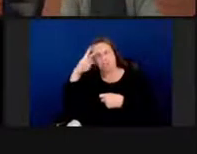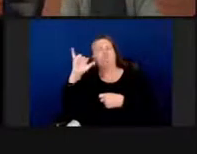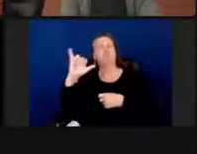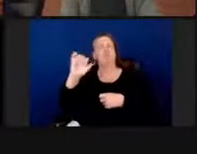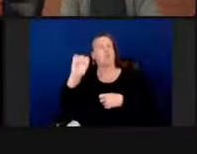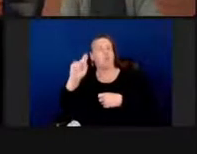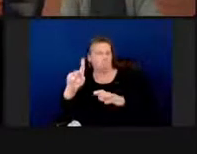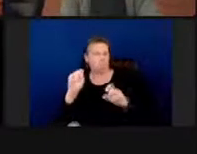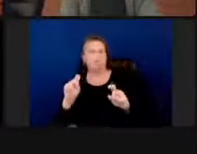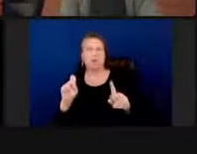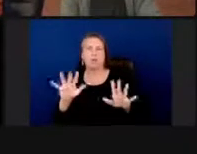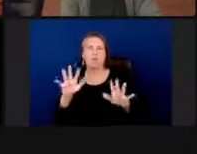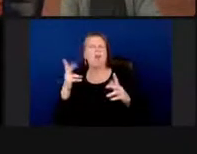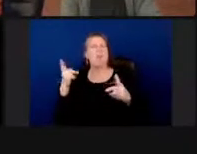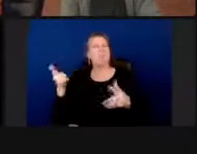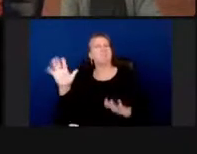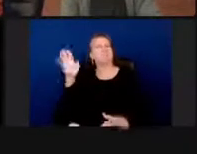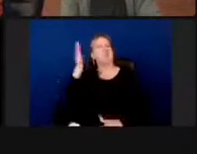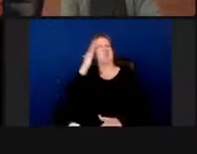Kwa hivyo ilikuwa